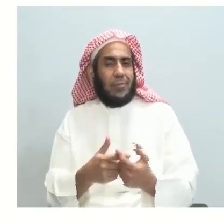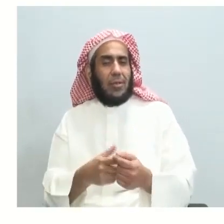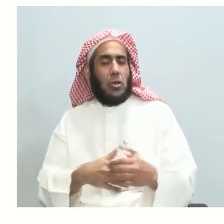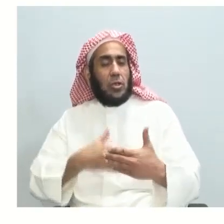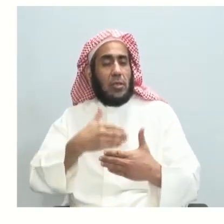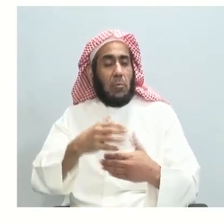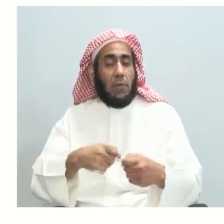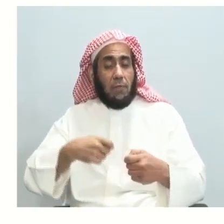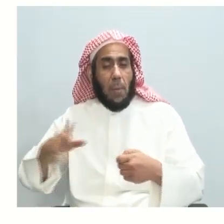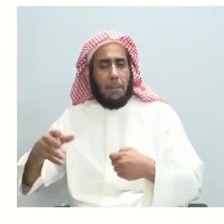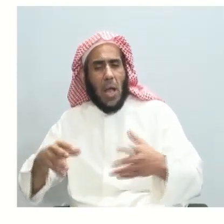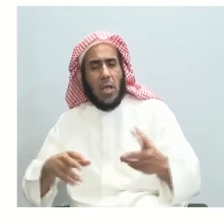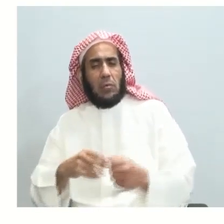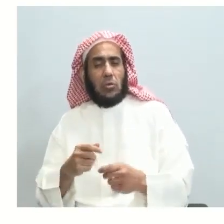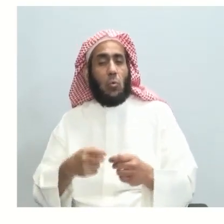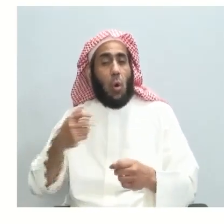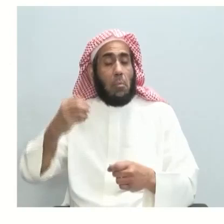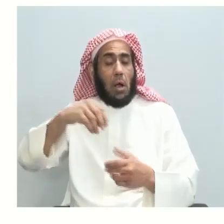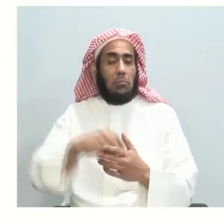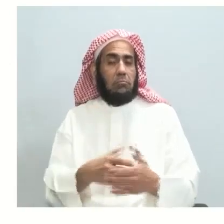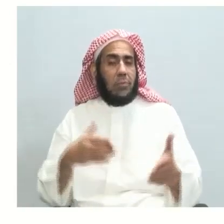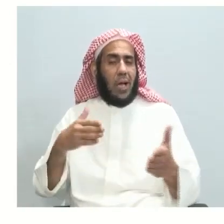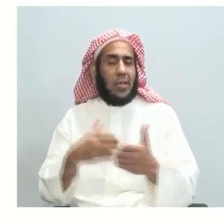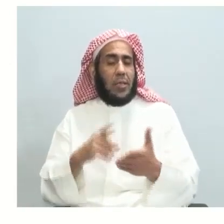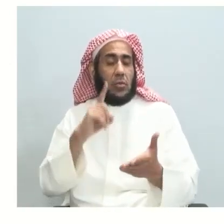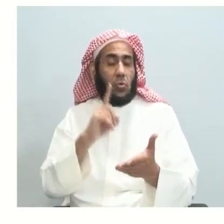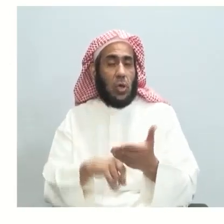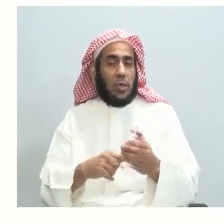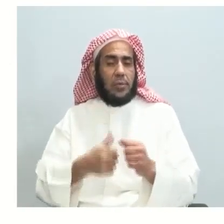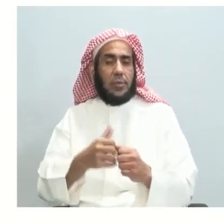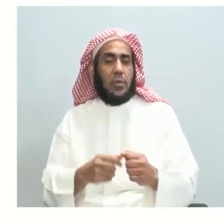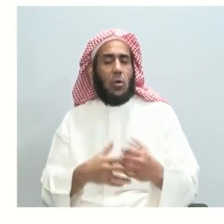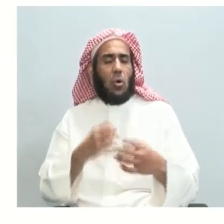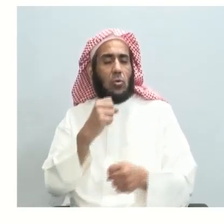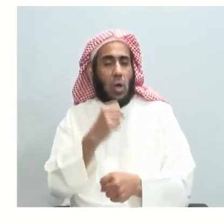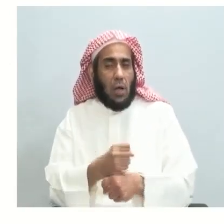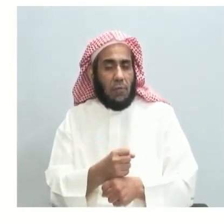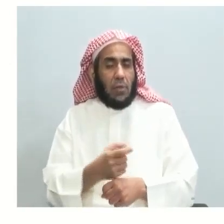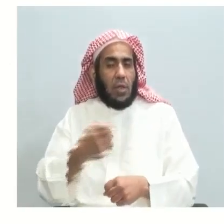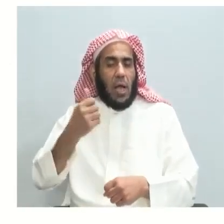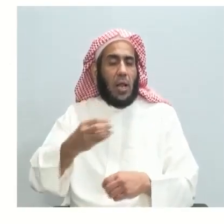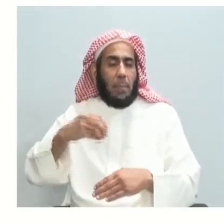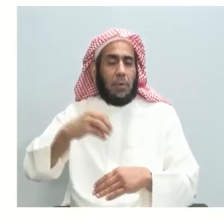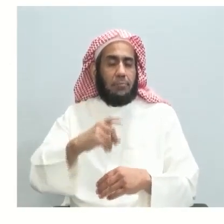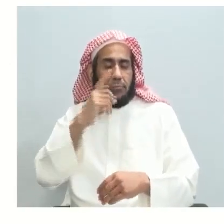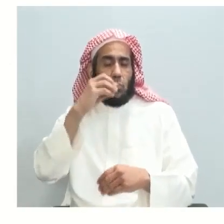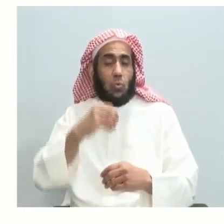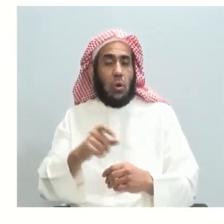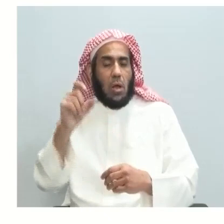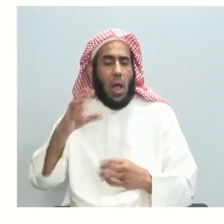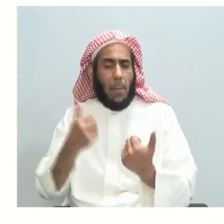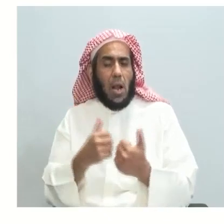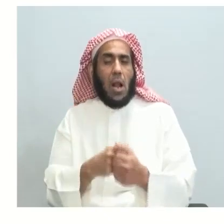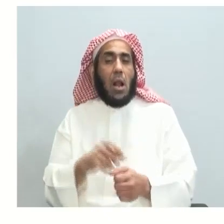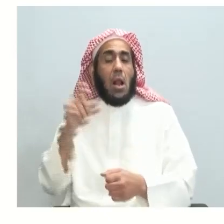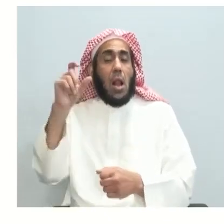تستمر في بيع منتجاتها وارباحها حتى تحقق مشهدات نجاح وتحافظ على ربح لابد ان يكون لديها عميل